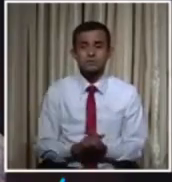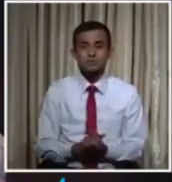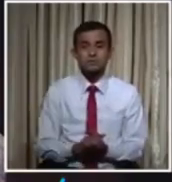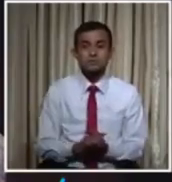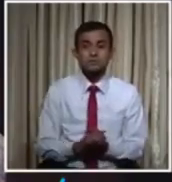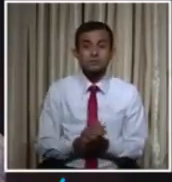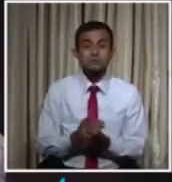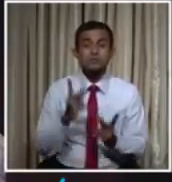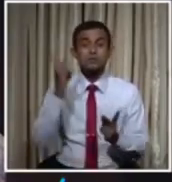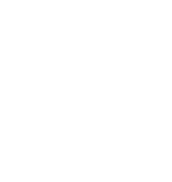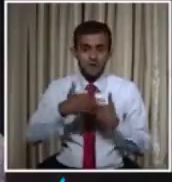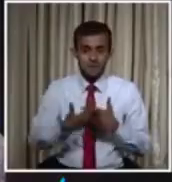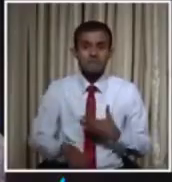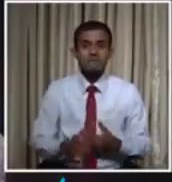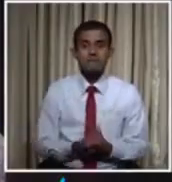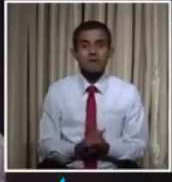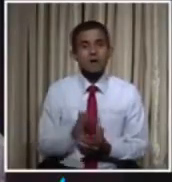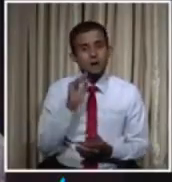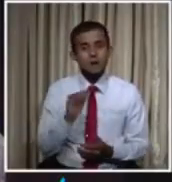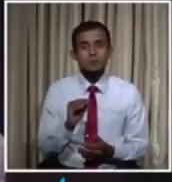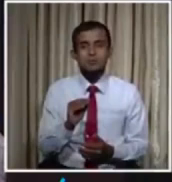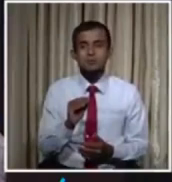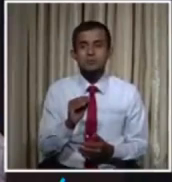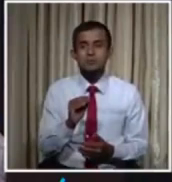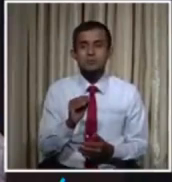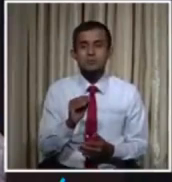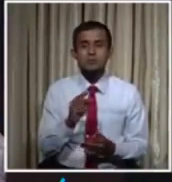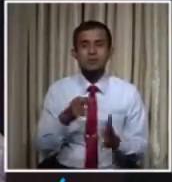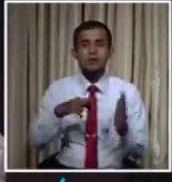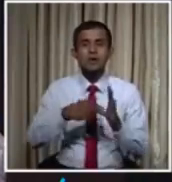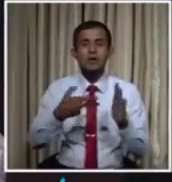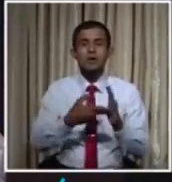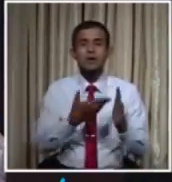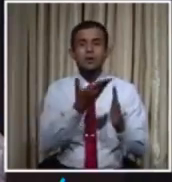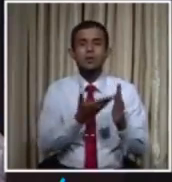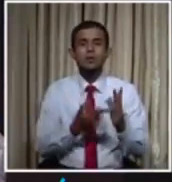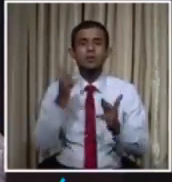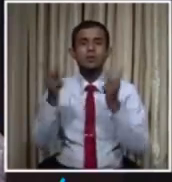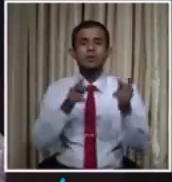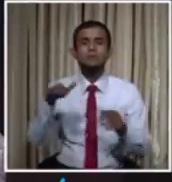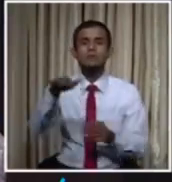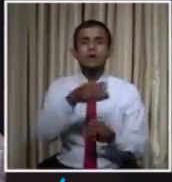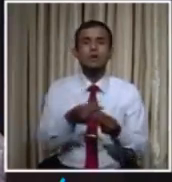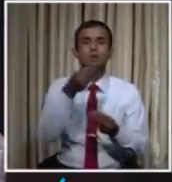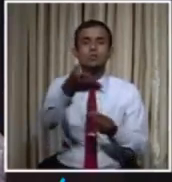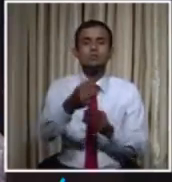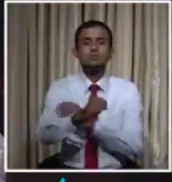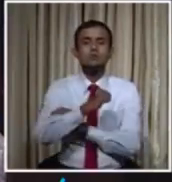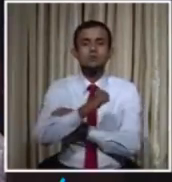ඉන්බවුන්ඩ් ටුවරිසම් සෙක්ටර් එකකින් අපිට ලැබුණා. නමුත් අයවැය මොකක්ද සංචාරක ශාස්ත්‍රයට ලබා දීලා තිබෙන